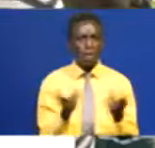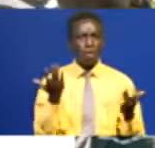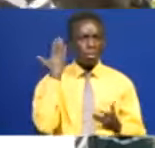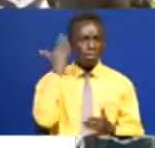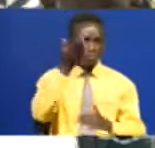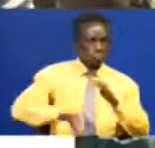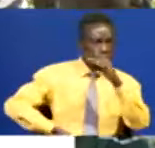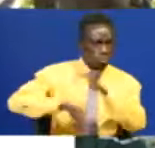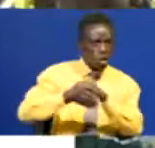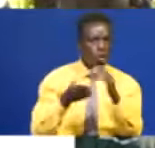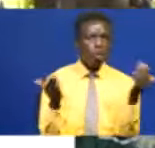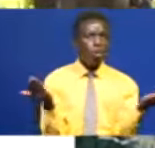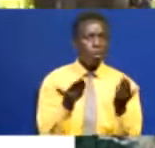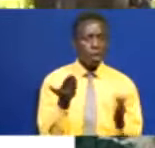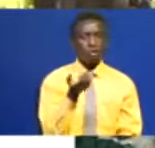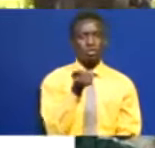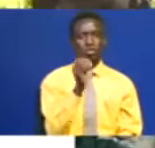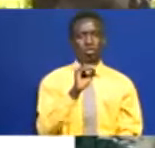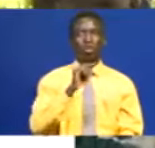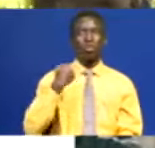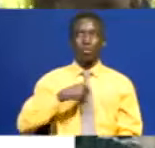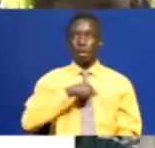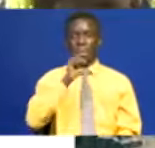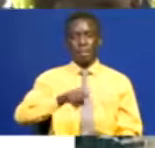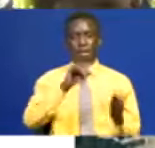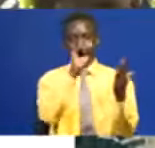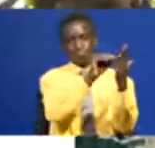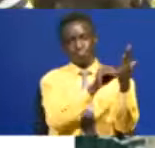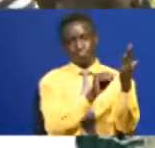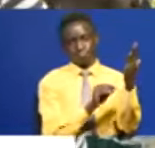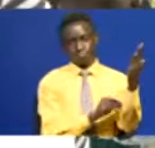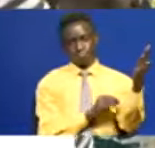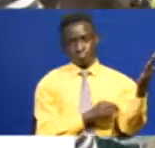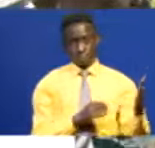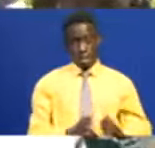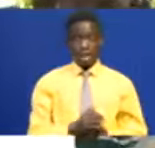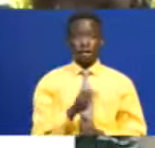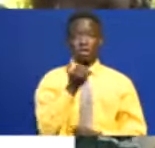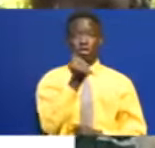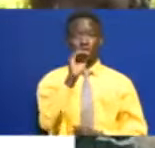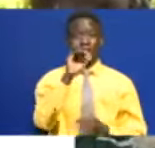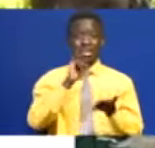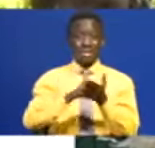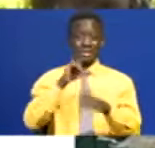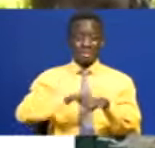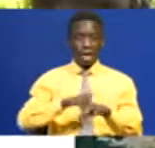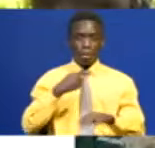wapi. Ndio zote tuweke kwa record zetu. Ndio tukiangalia